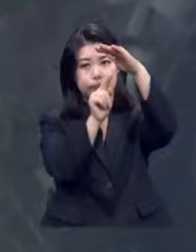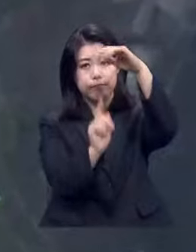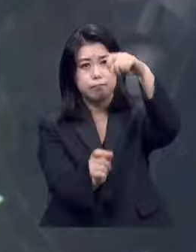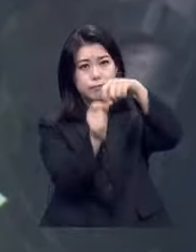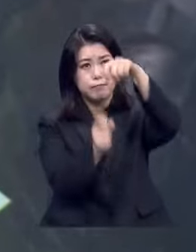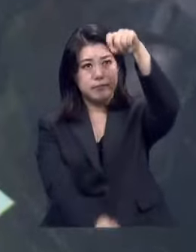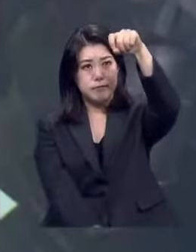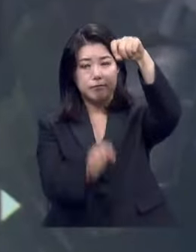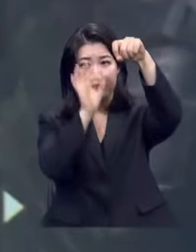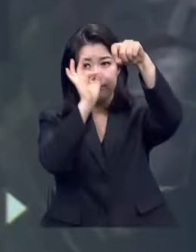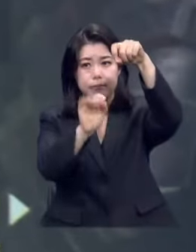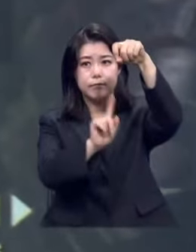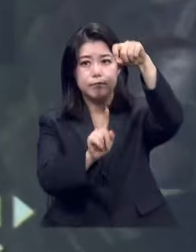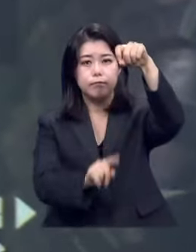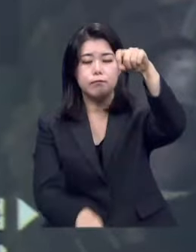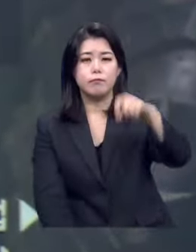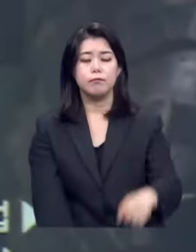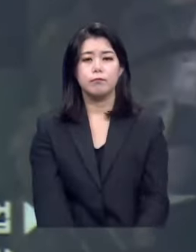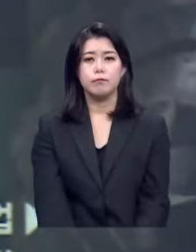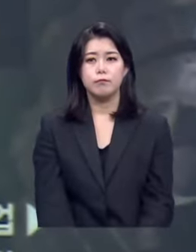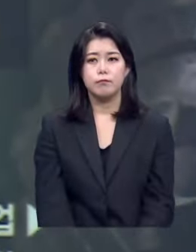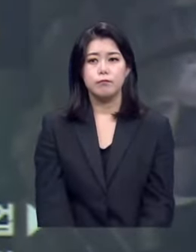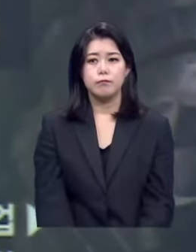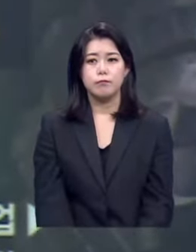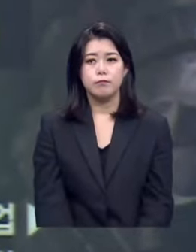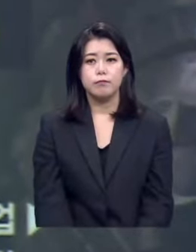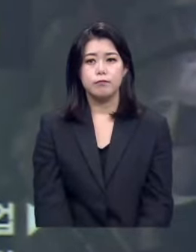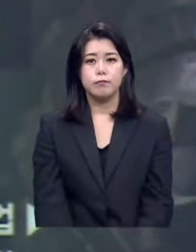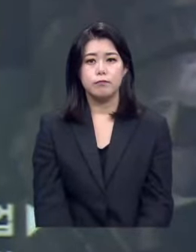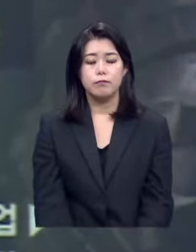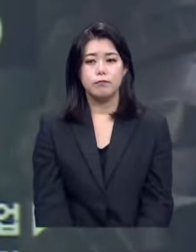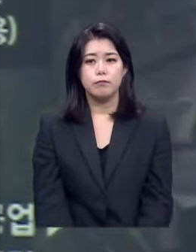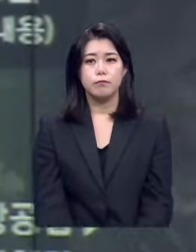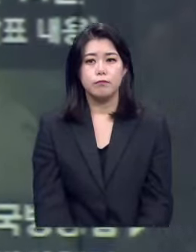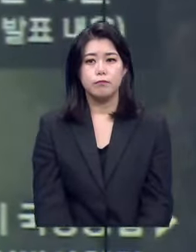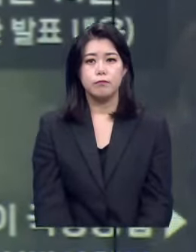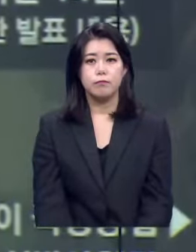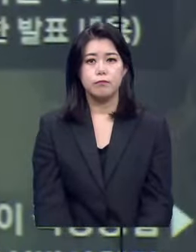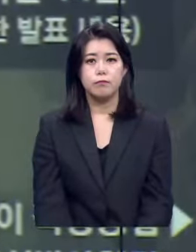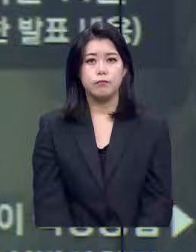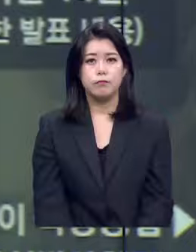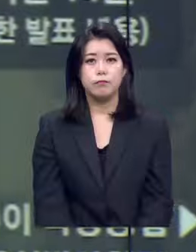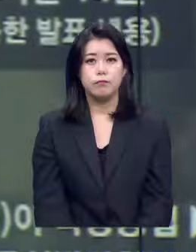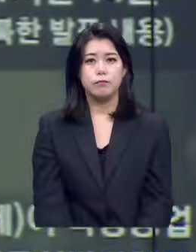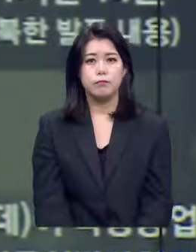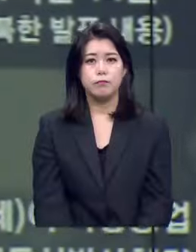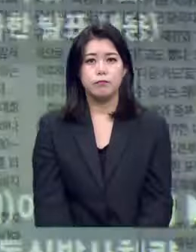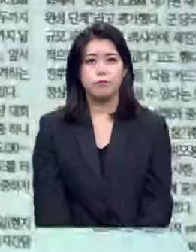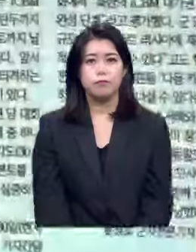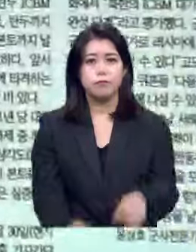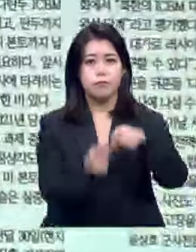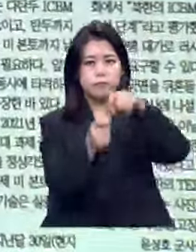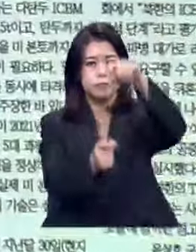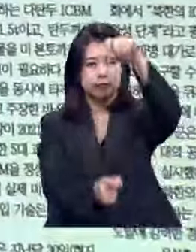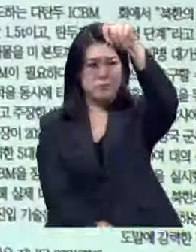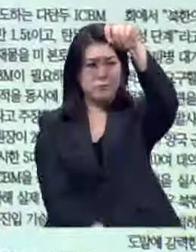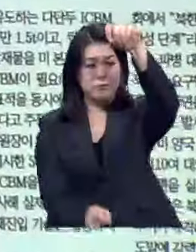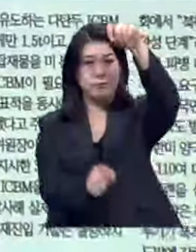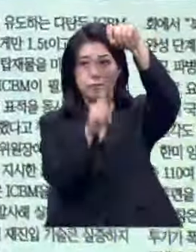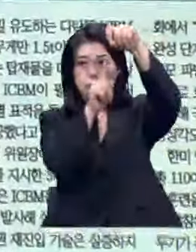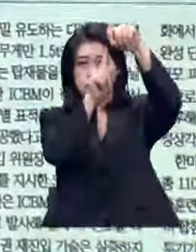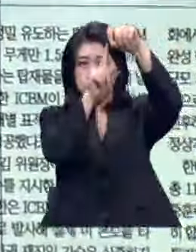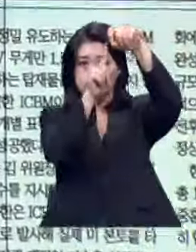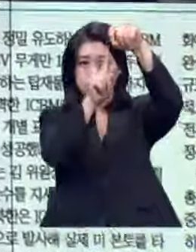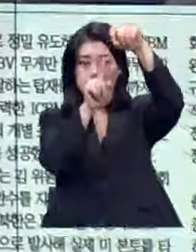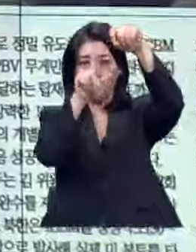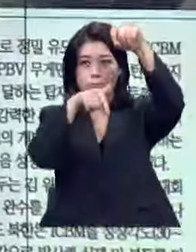봤더니 여기 쭉 정점 고도 가장 높이 올라갔을 때 여기 볼게요 보면 여기서 쭉 올라가서 정점 고도 가장 높이